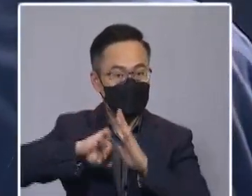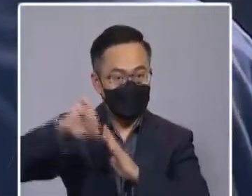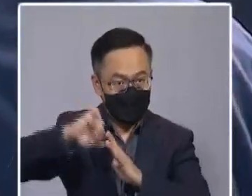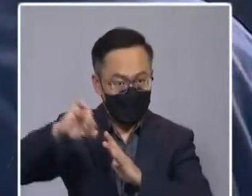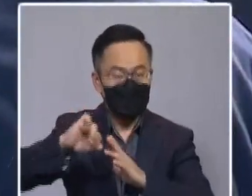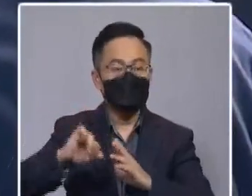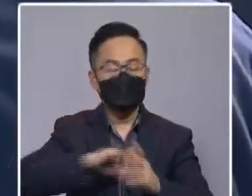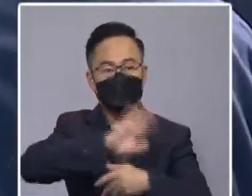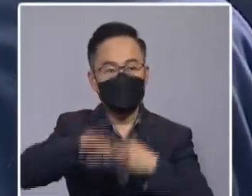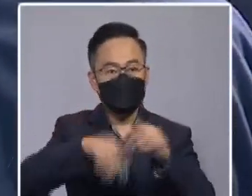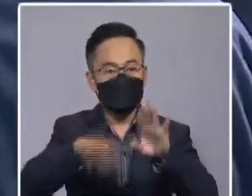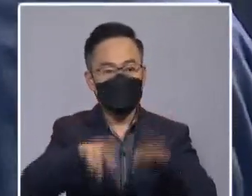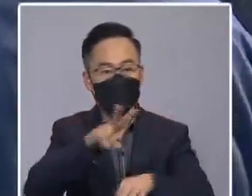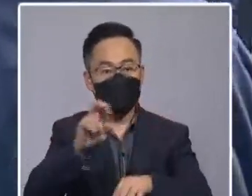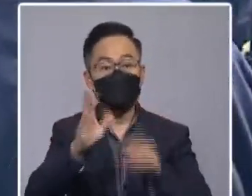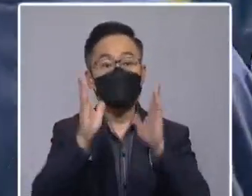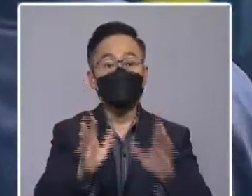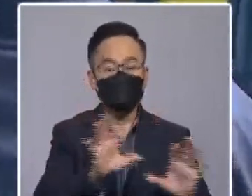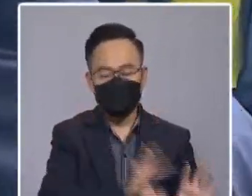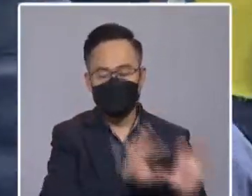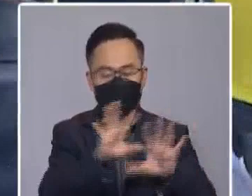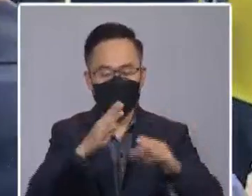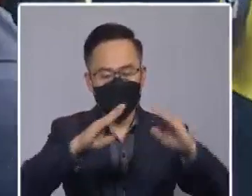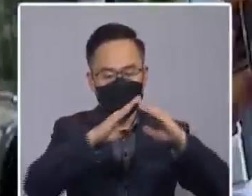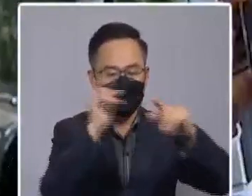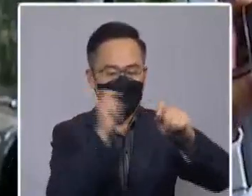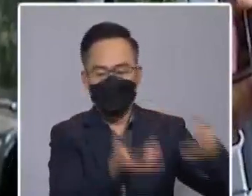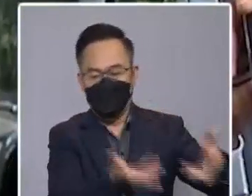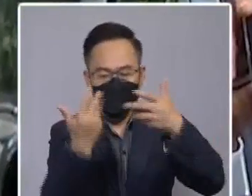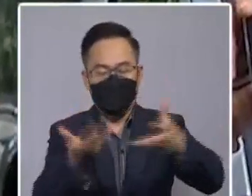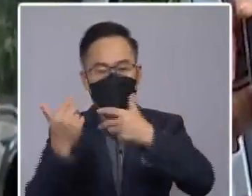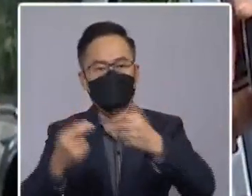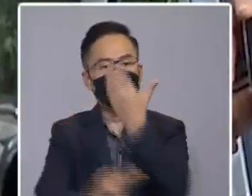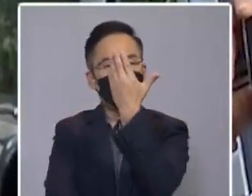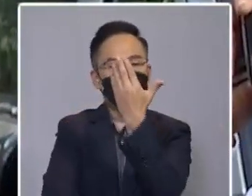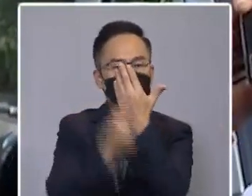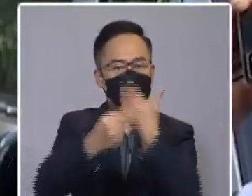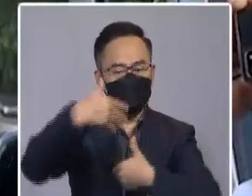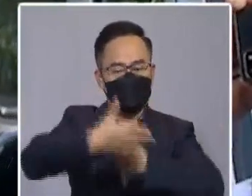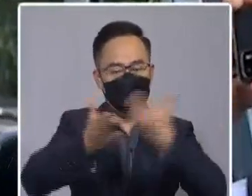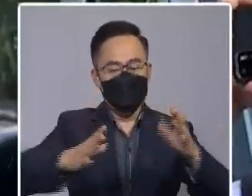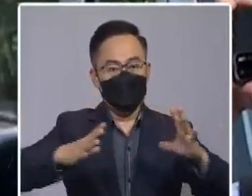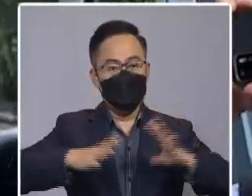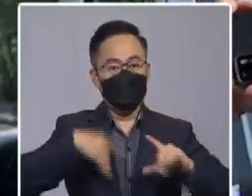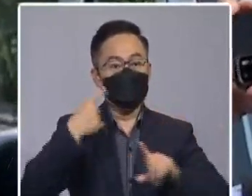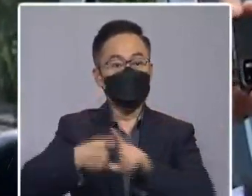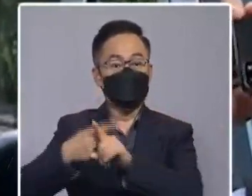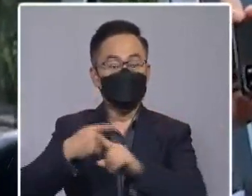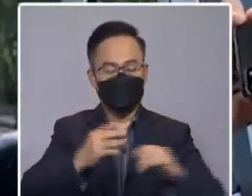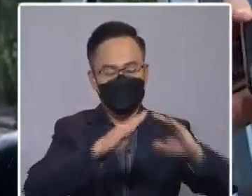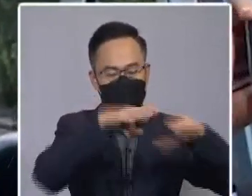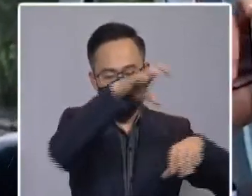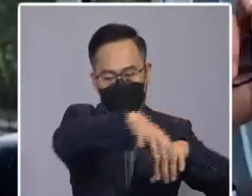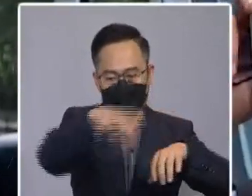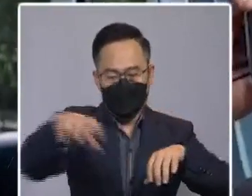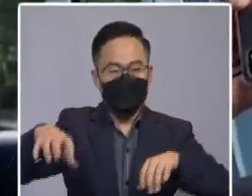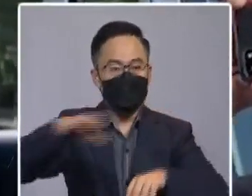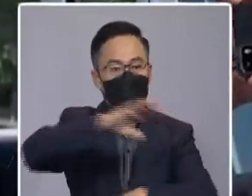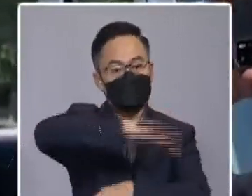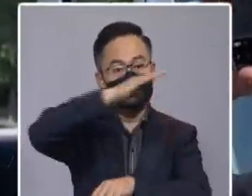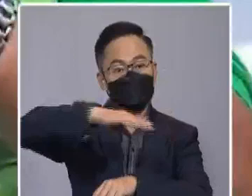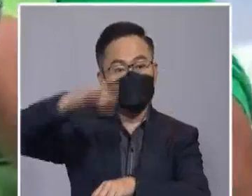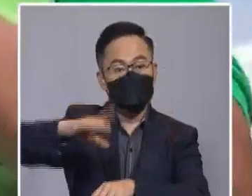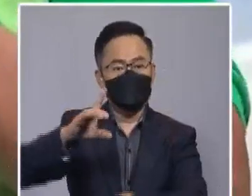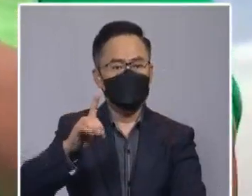จะไปรื้อถอนที่พักแล้วก็รีสอร์ท 5แห่งบนดอยม่อนแจ่มนะคะซึ่งเป็นแหล่งท่องเที่ยวขึ้นชื่อของจังหวัดเชียงใหม่แต่ว่า